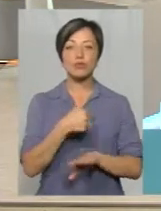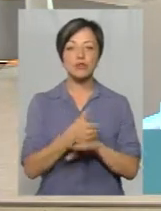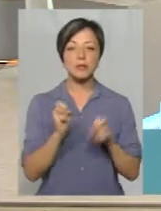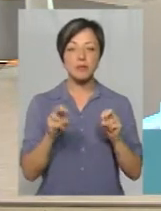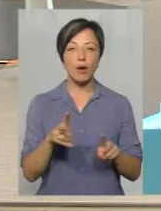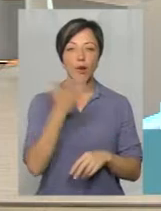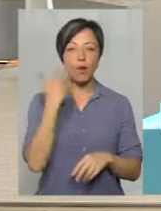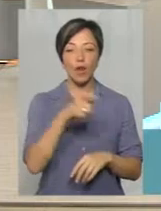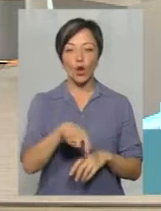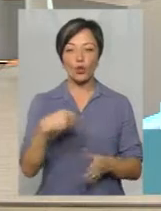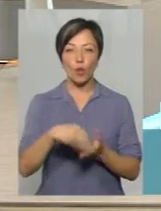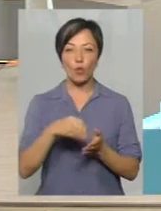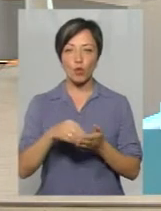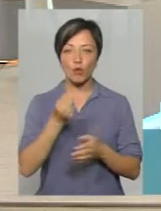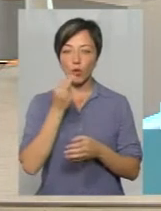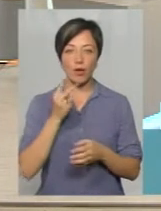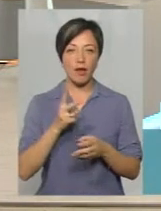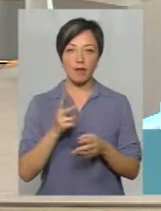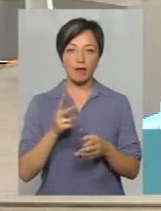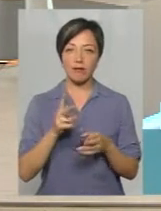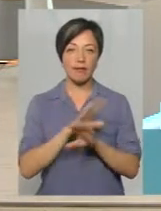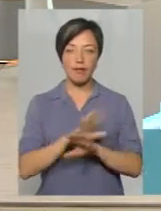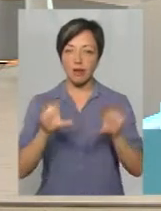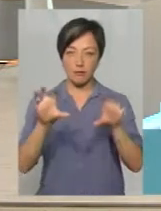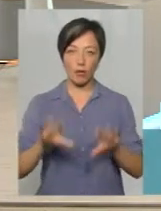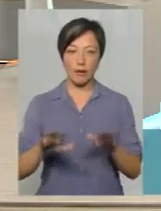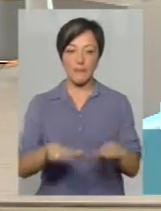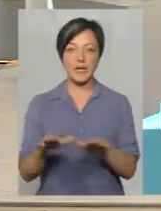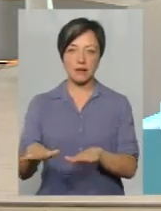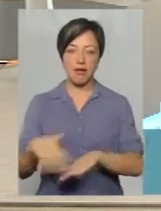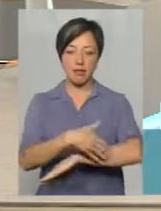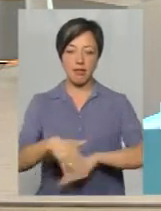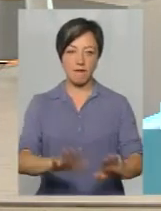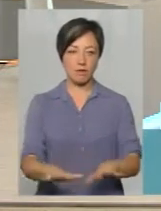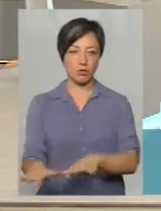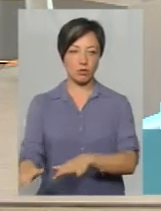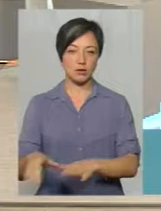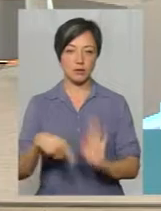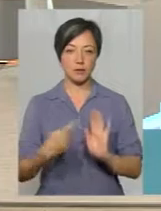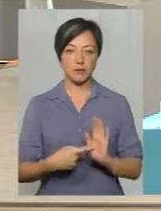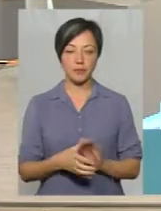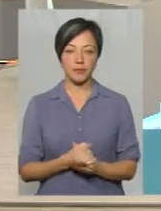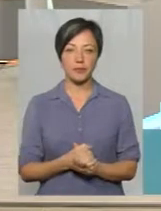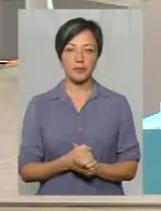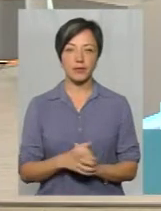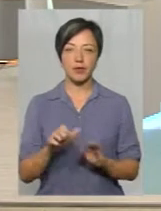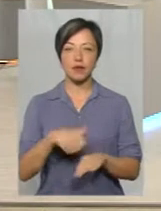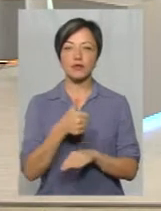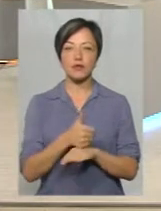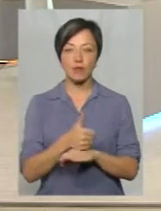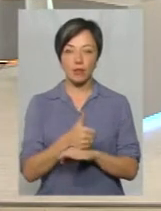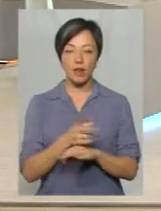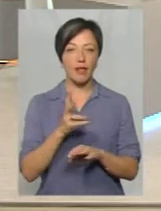от коли люди купують продукти на таких от необлаштованих місцях, на тротуарах? В основному на облаштованих місцях